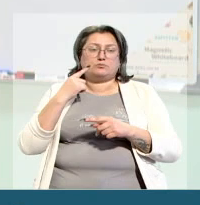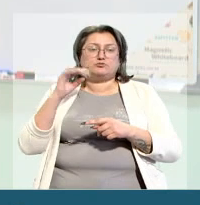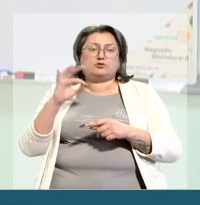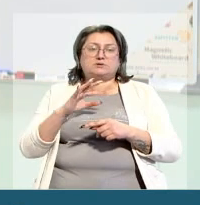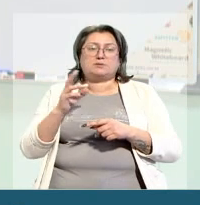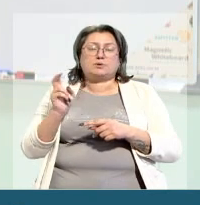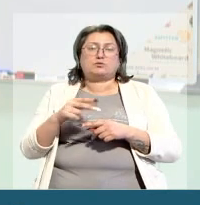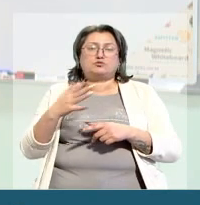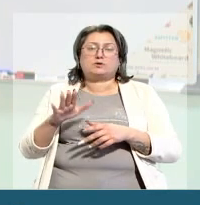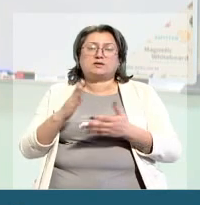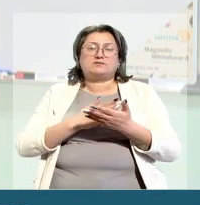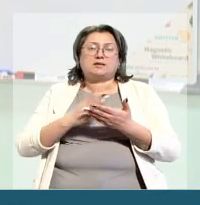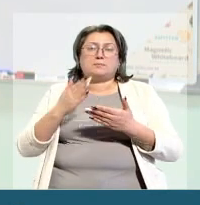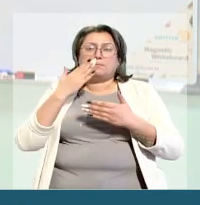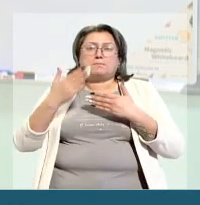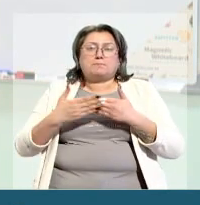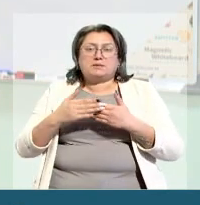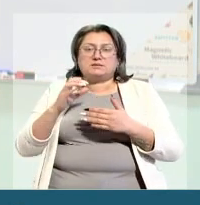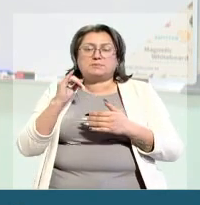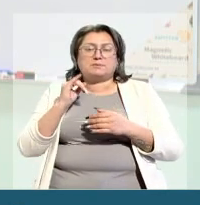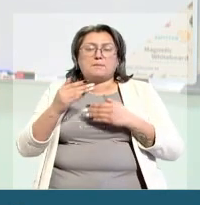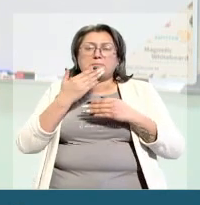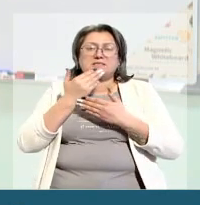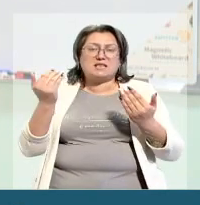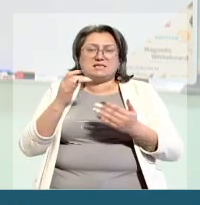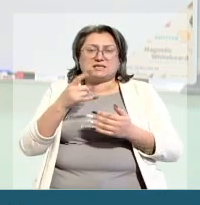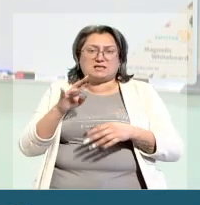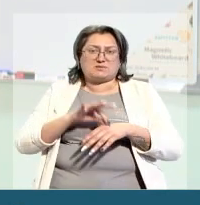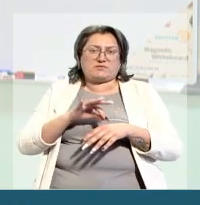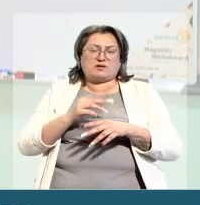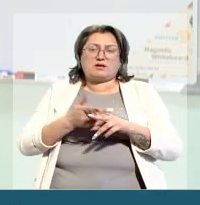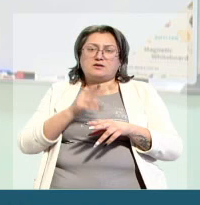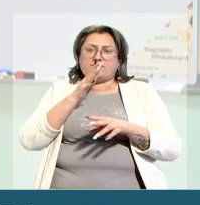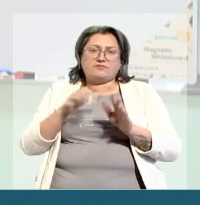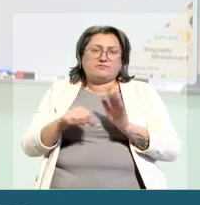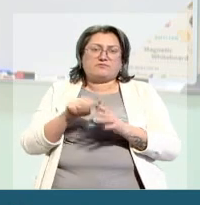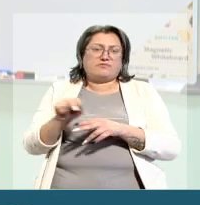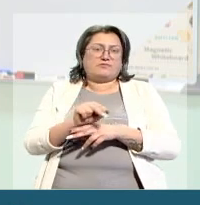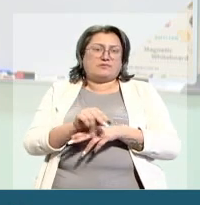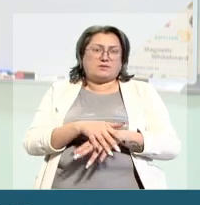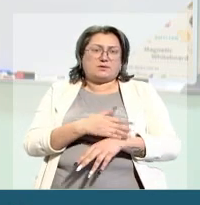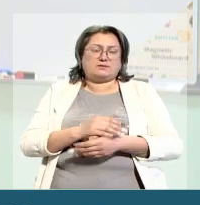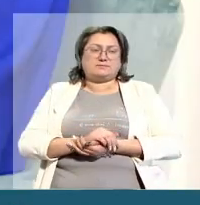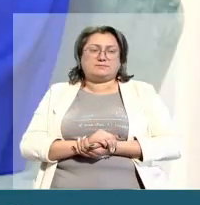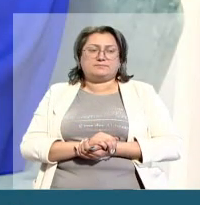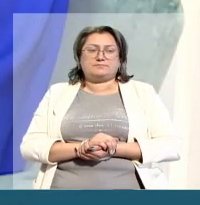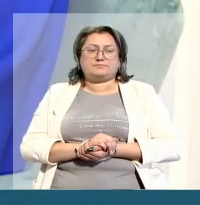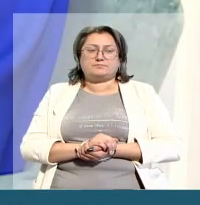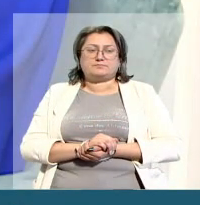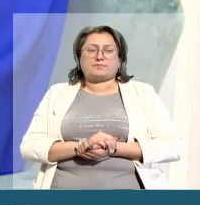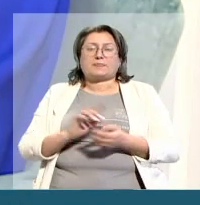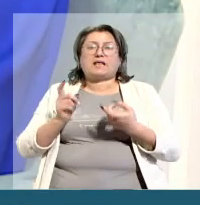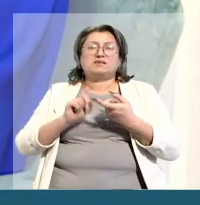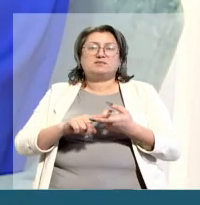кезеңдерінде келіп жатады. Ал оны емдеу ұзақ уақытты алады. 16 мерзімі 5-6 айға дейін жалғасады. Тәуелділік